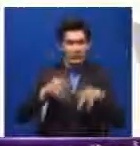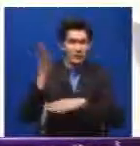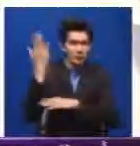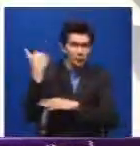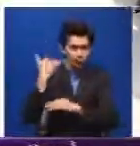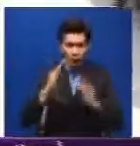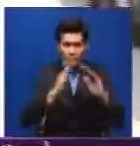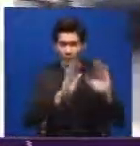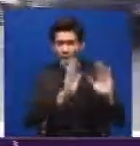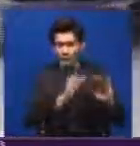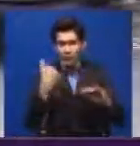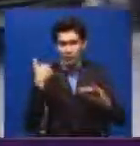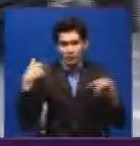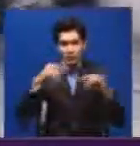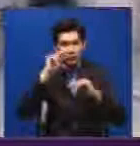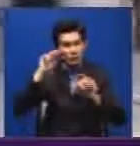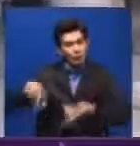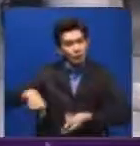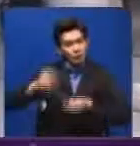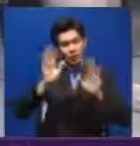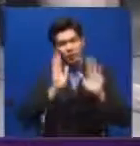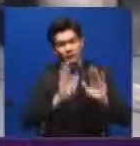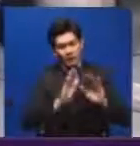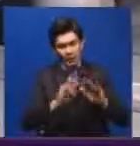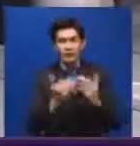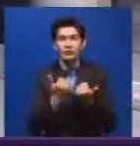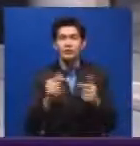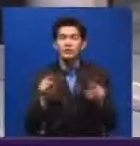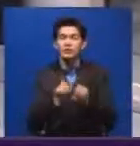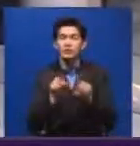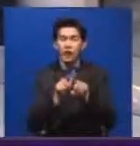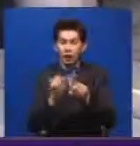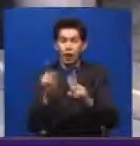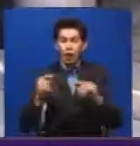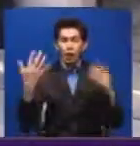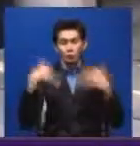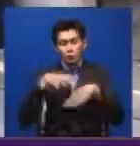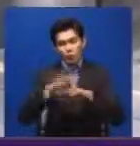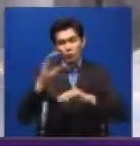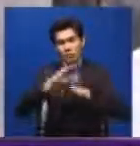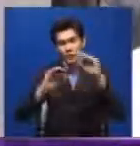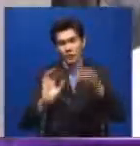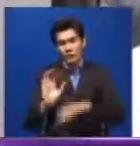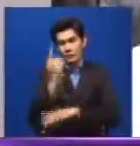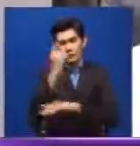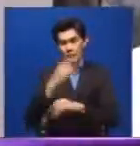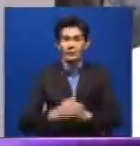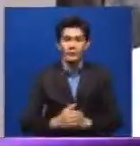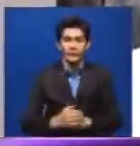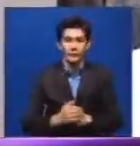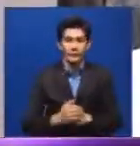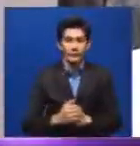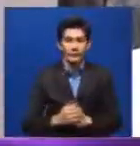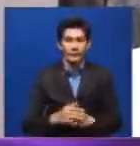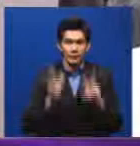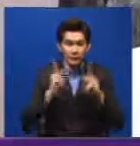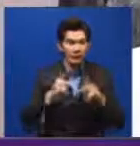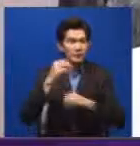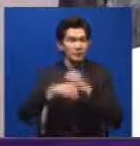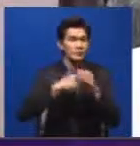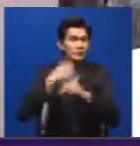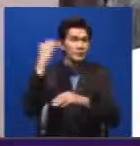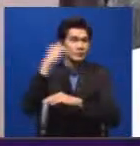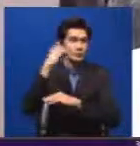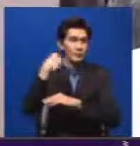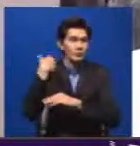จึงทำให้เทศกาลสงกรานต์ที่ต้องทิ้งบ้านไว้หลายวันเช่นนี้เข้าร่วมฝากบ้านไว้กับตำรวจอีก ก็ผมฝากมาทุกปีนะ